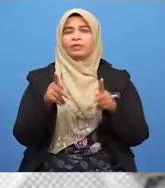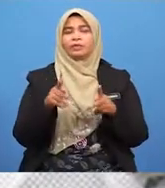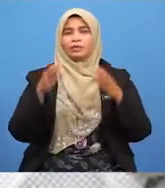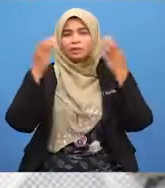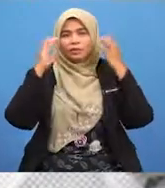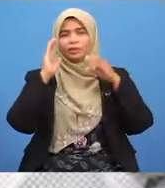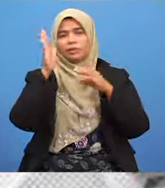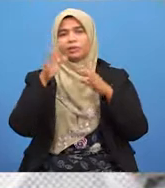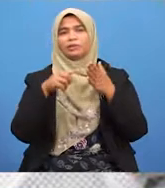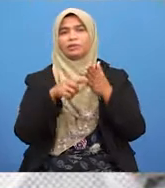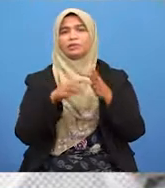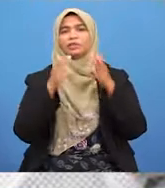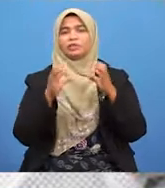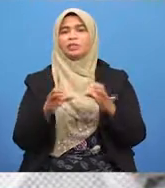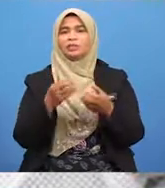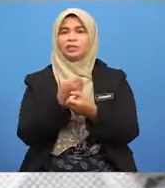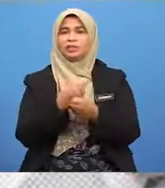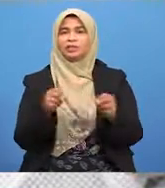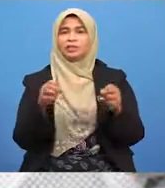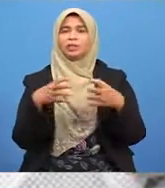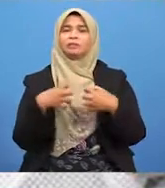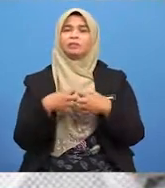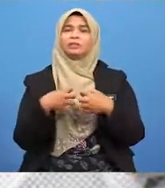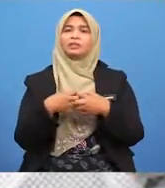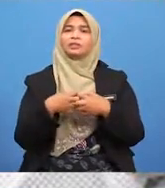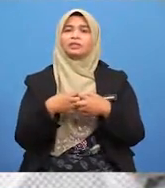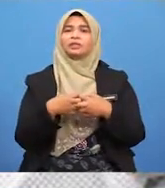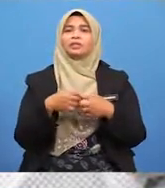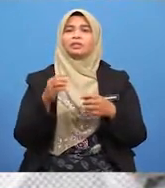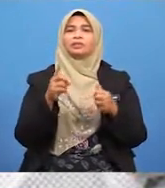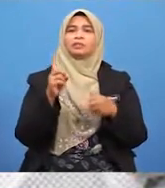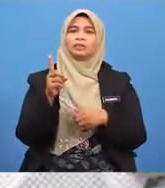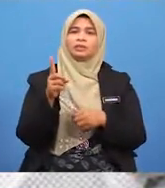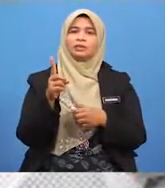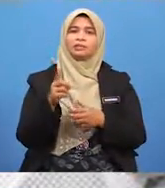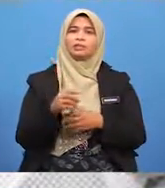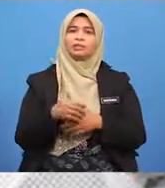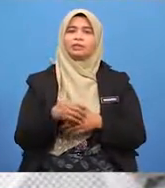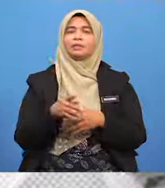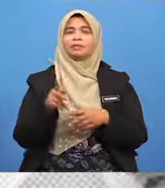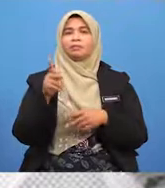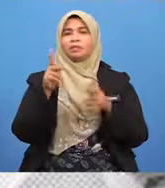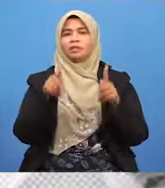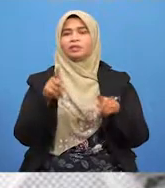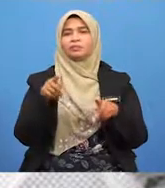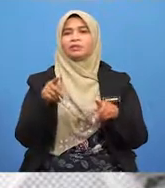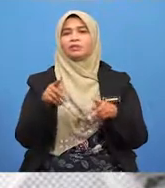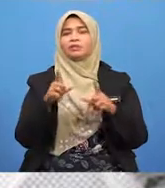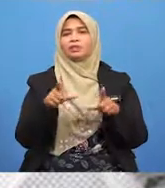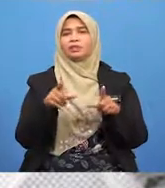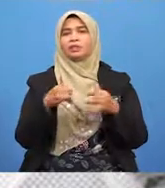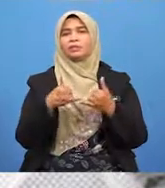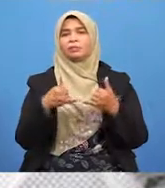menunjukkan cara menyedihkan Messi yang pertama belajar perlu pasangkan benang